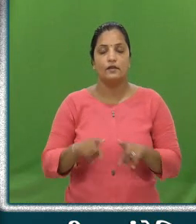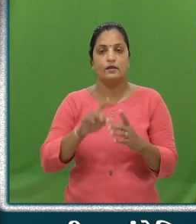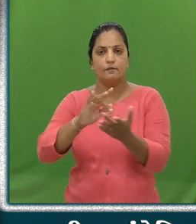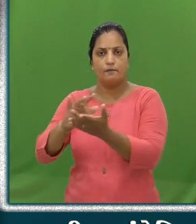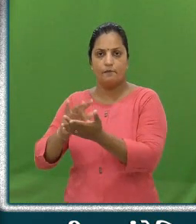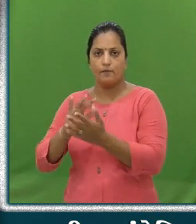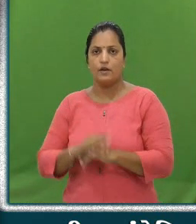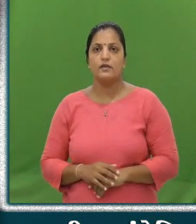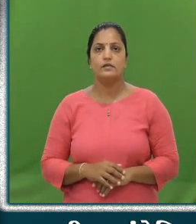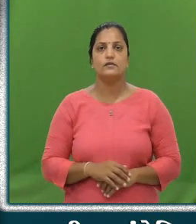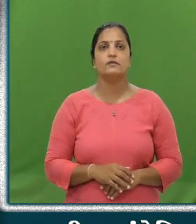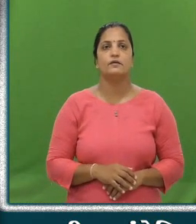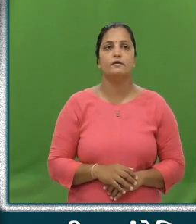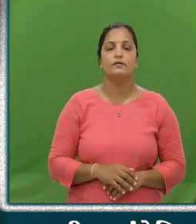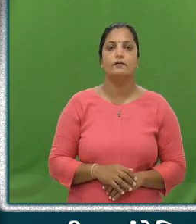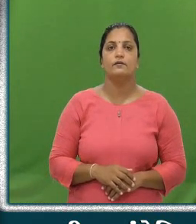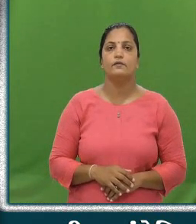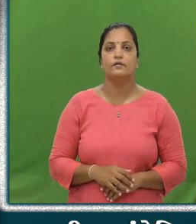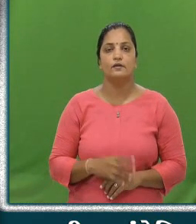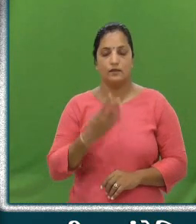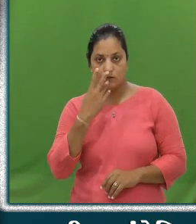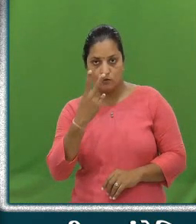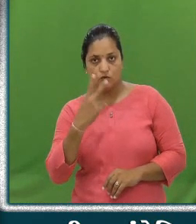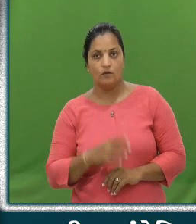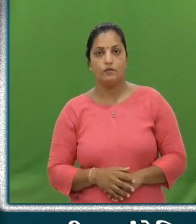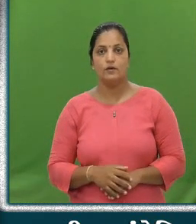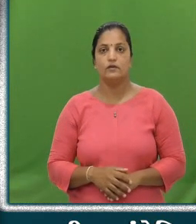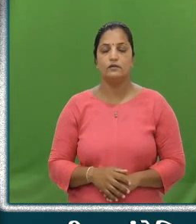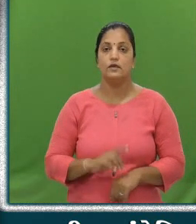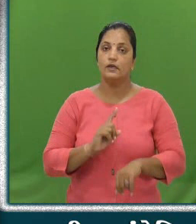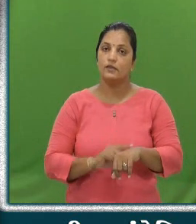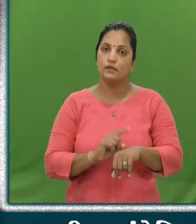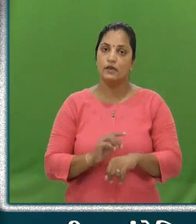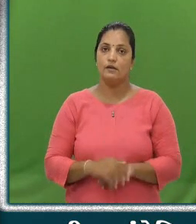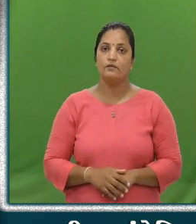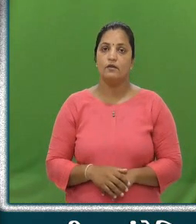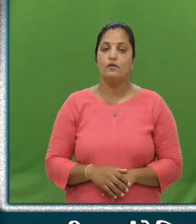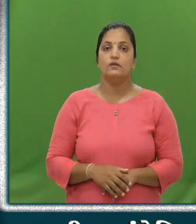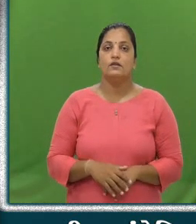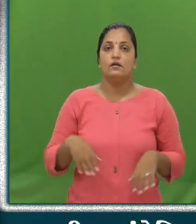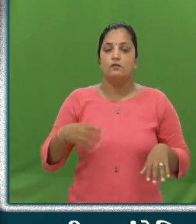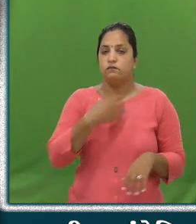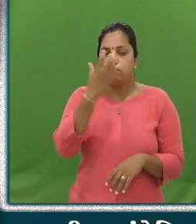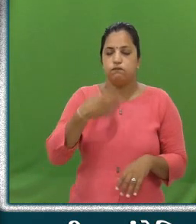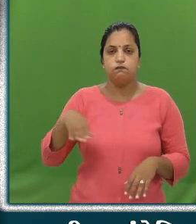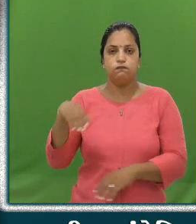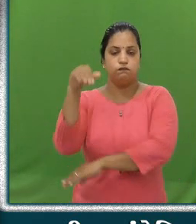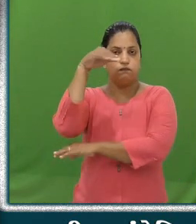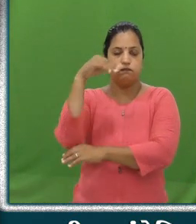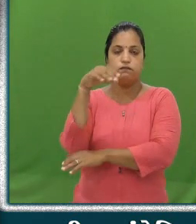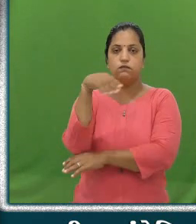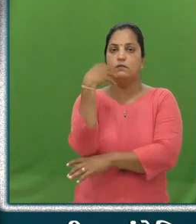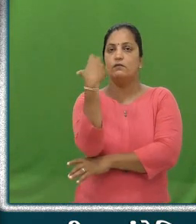વિસ્તાર પરથી જે કહેવામાં આવે છે પસાર થતો હોય છે તે સમયે હાથીના પગ જે કહેવામાં આવે છે બહુ